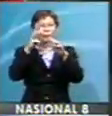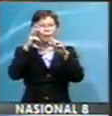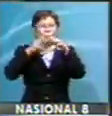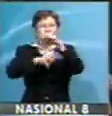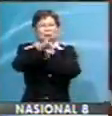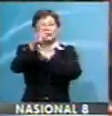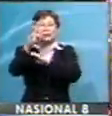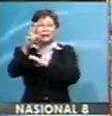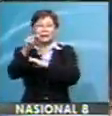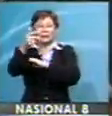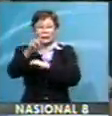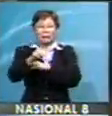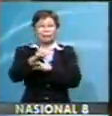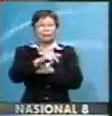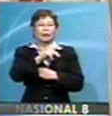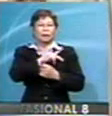mohana